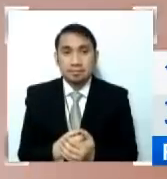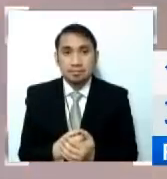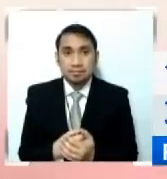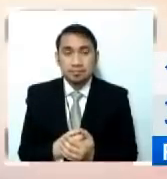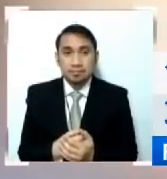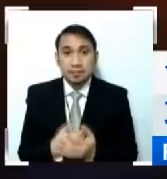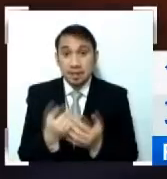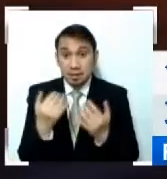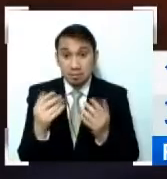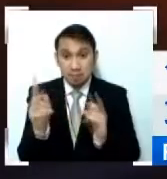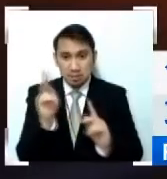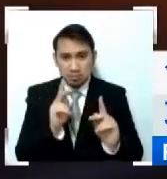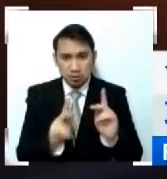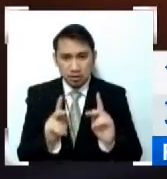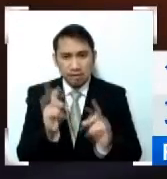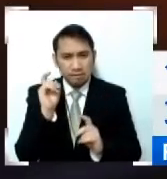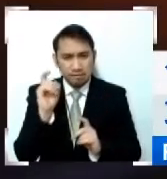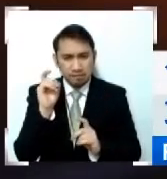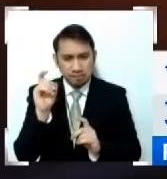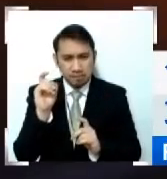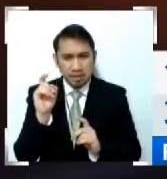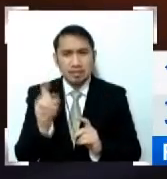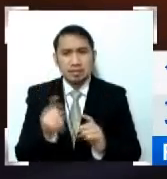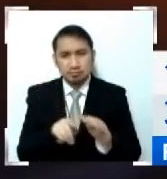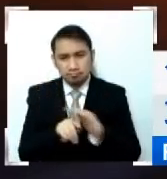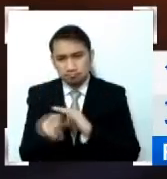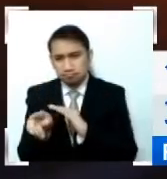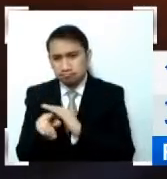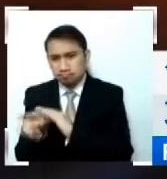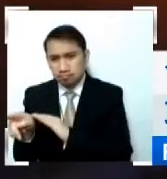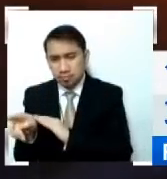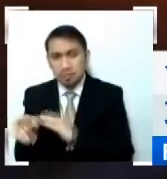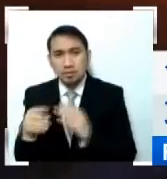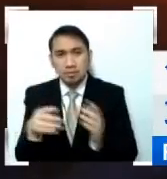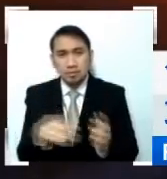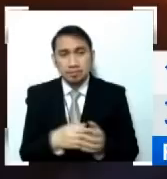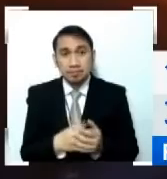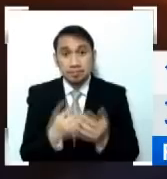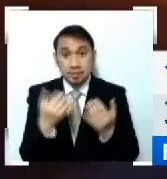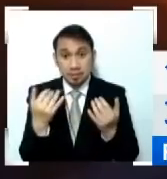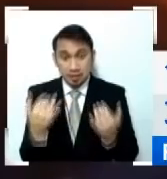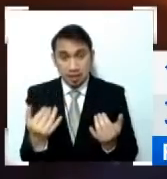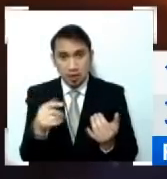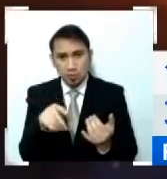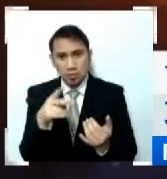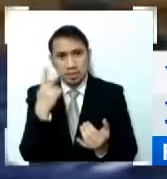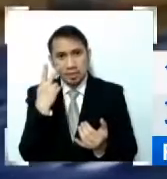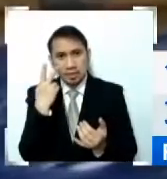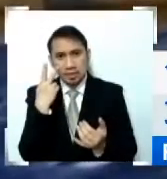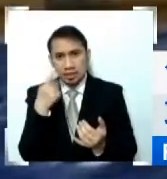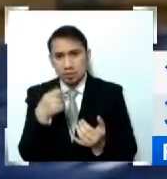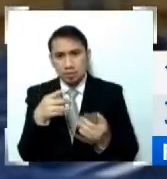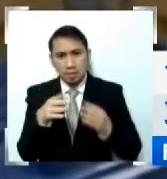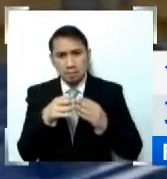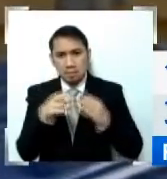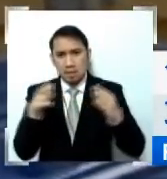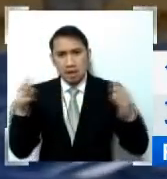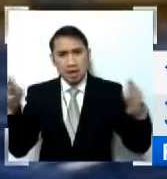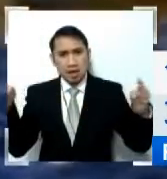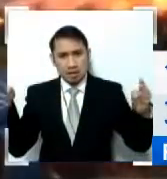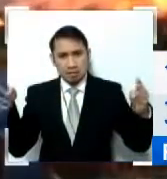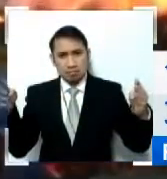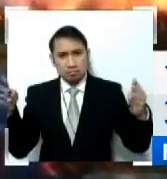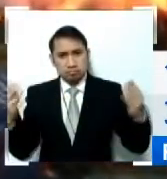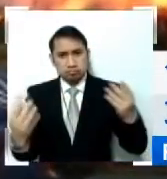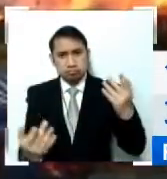ang mga residente. Sa drone video ng Bureau of Fire Protection Manila, kita ang lawak ng sunog. Dahil sa bilis ng